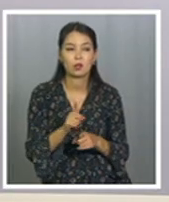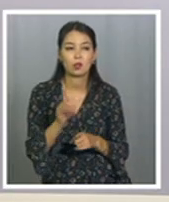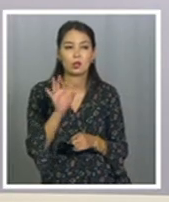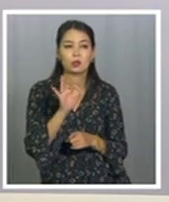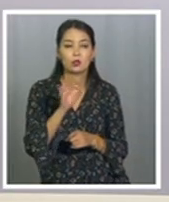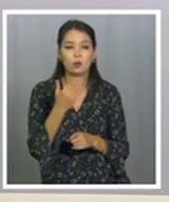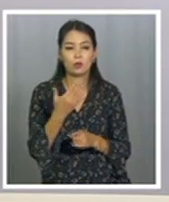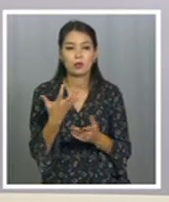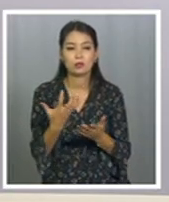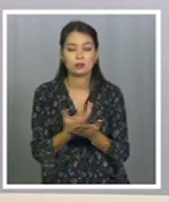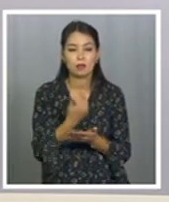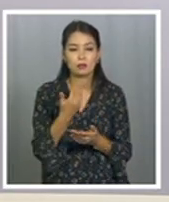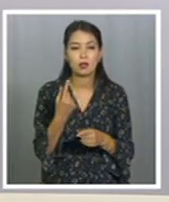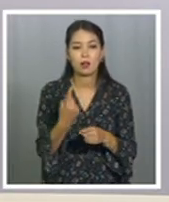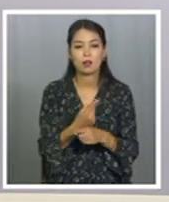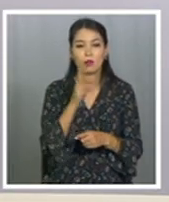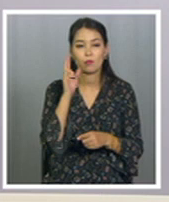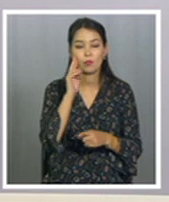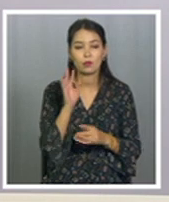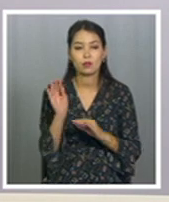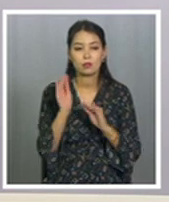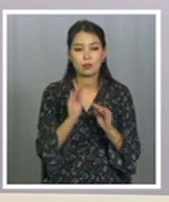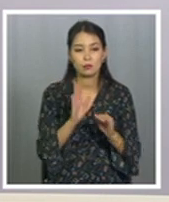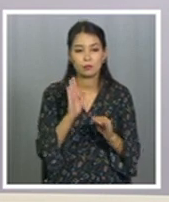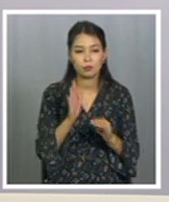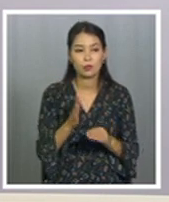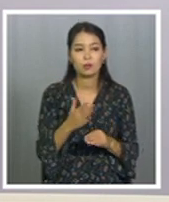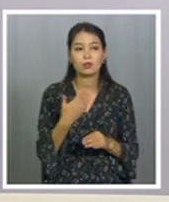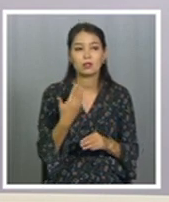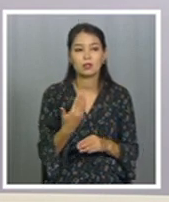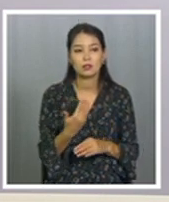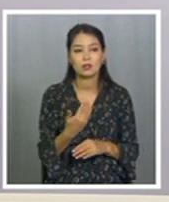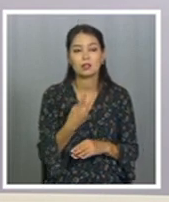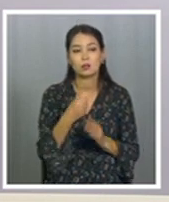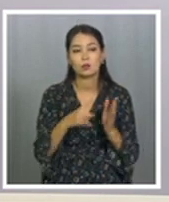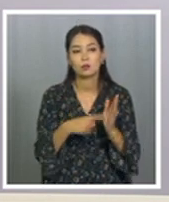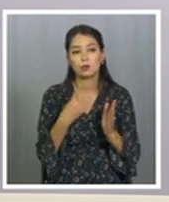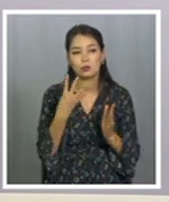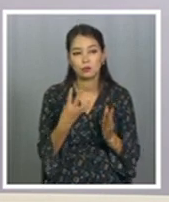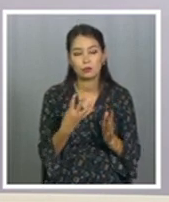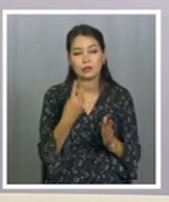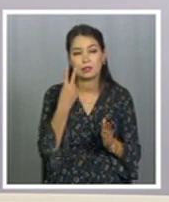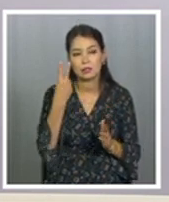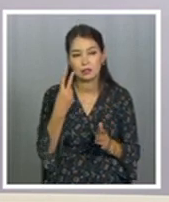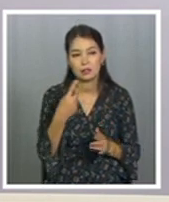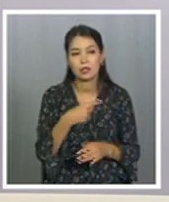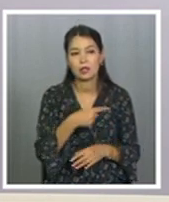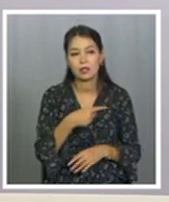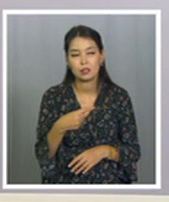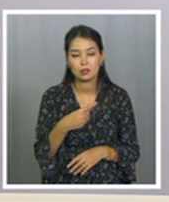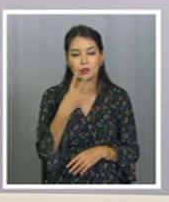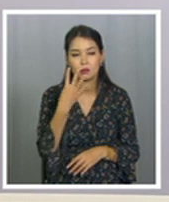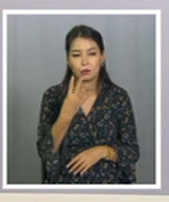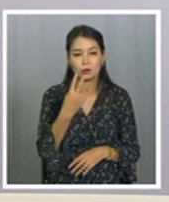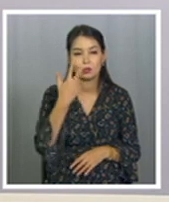алғашқы функцияға қоямыз. Сол кезде 2 көбейтілген 4-тің 2 дәрежесі азайтылған 4-тің